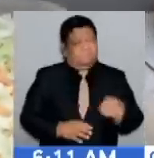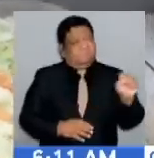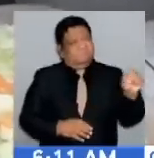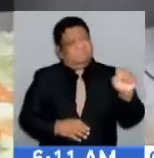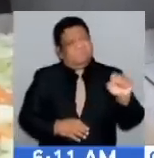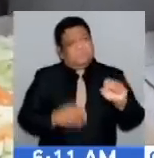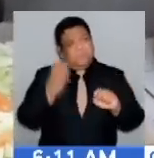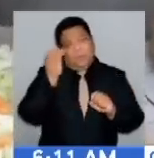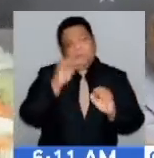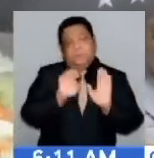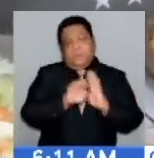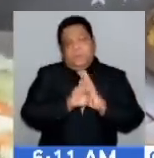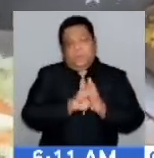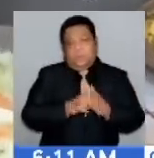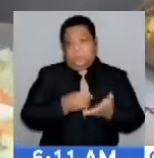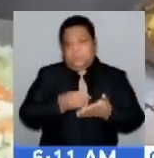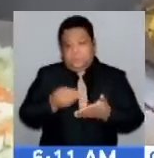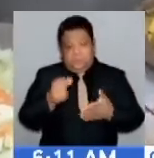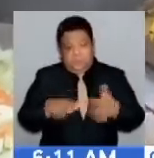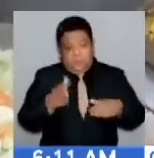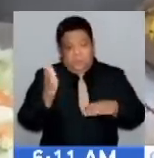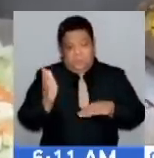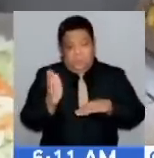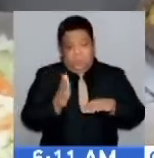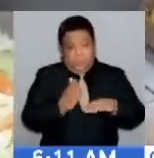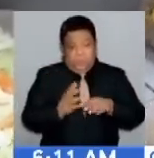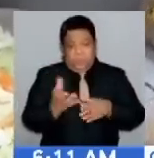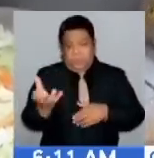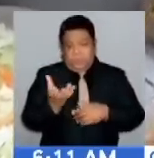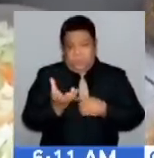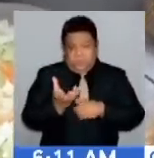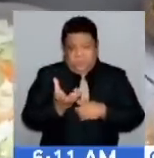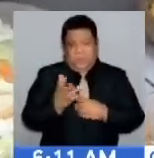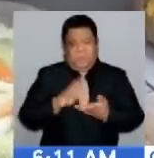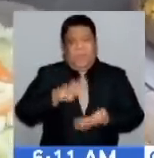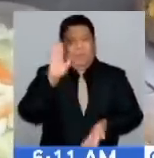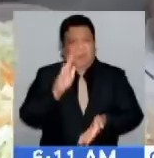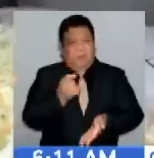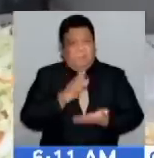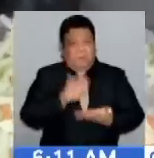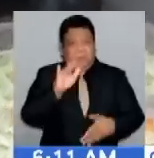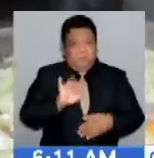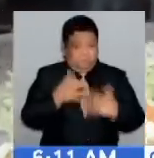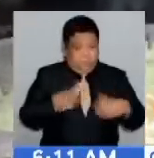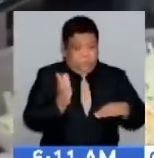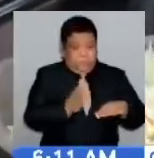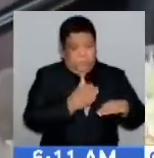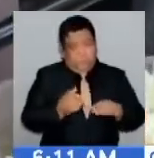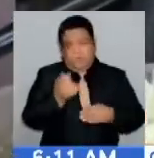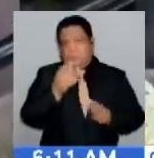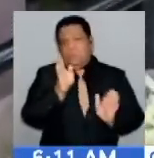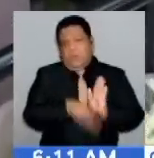ng slice na buo-buo, medyo mapapataas. Oo. Eh pag naka-slice na, medyo mura na. So mas marami